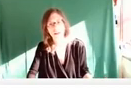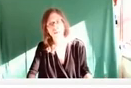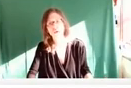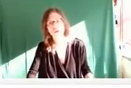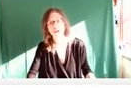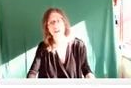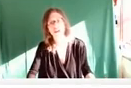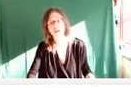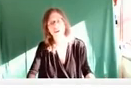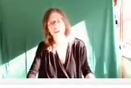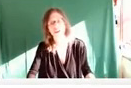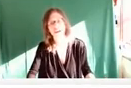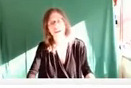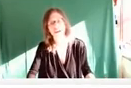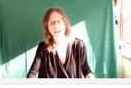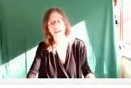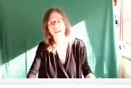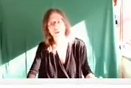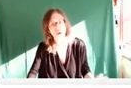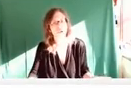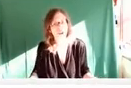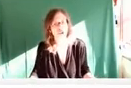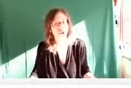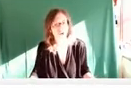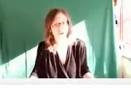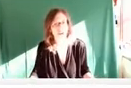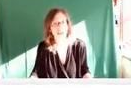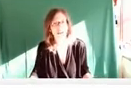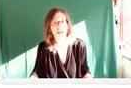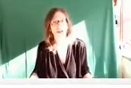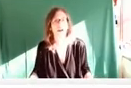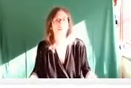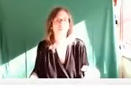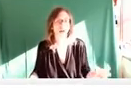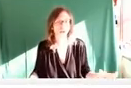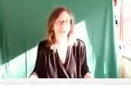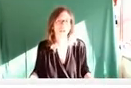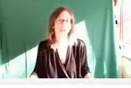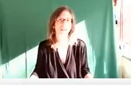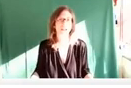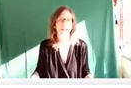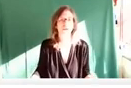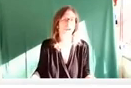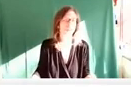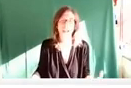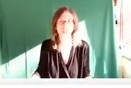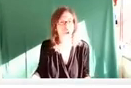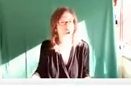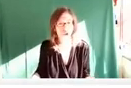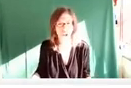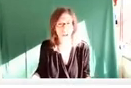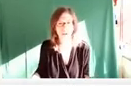santé, aussi de computational science, biostatistics, donc